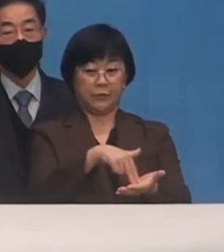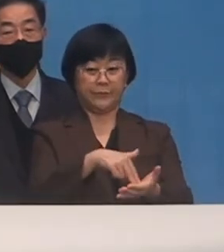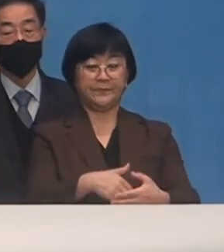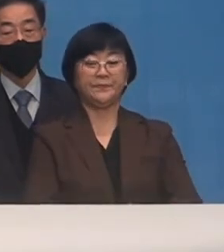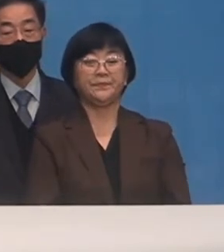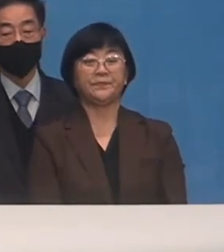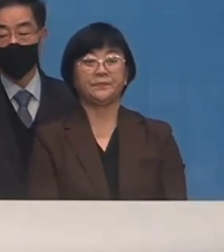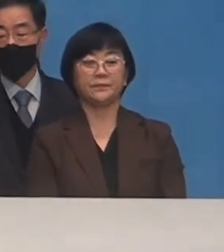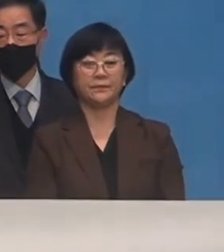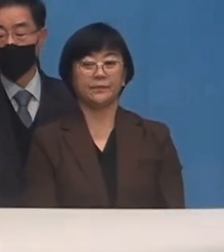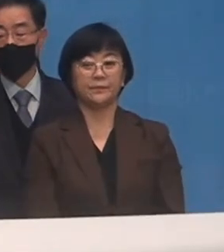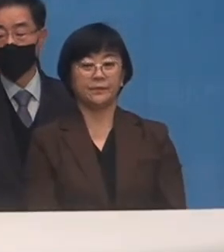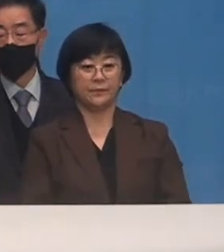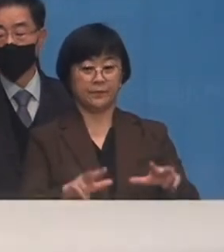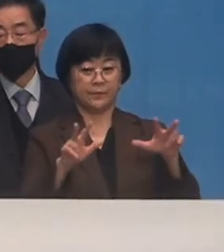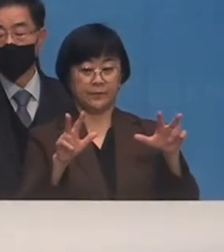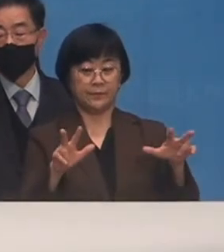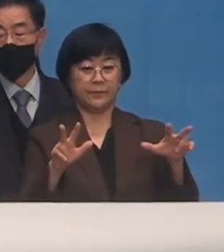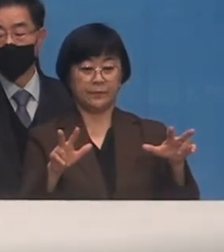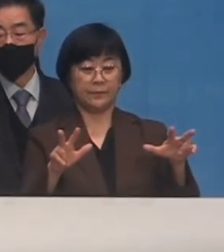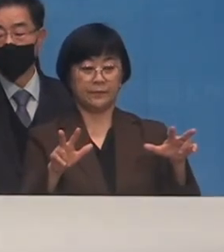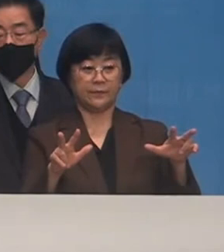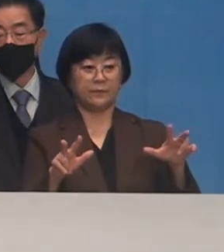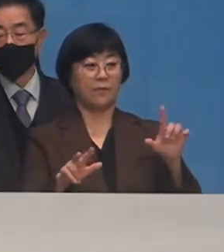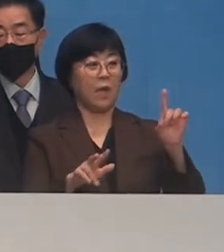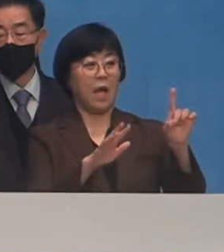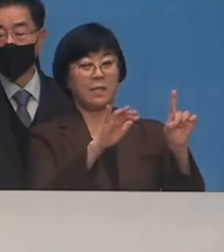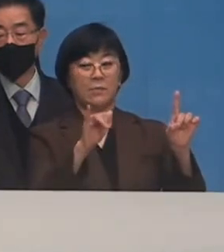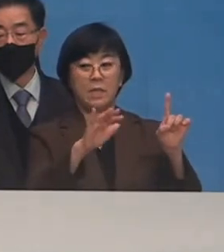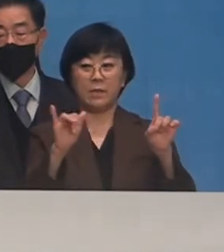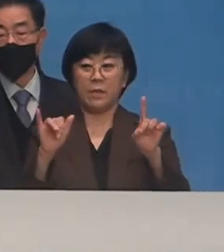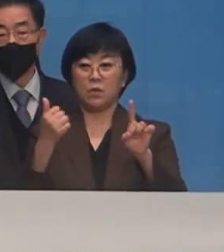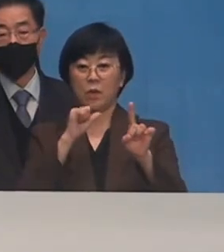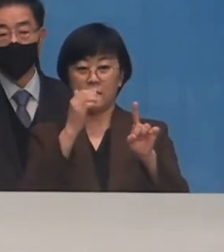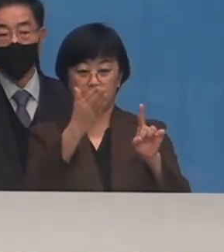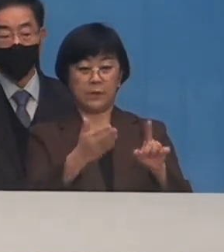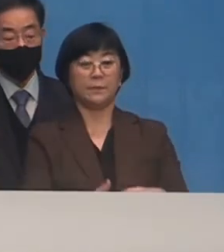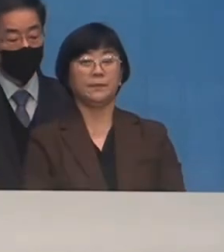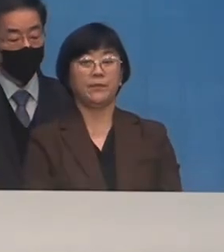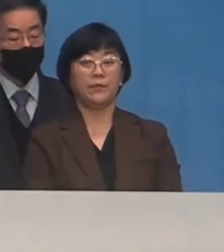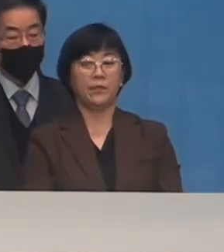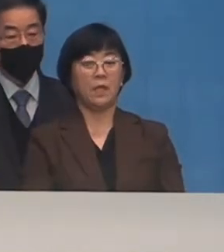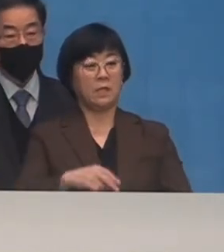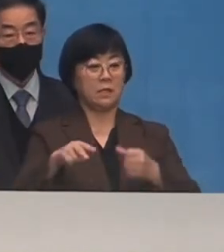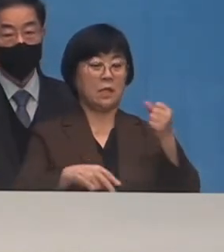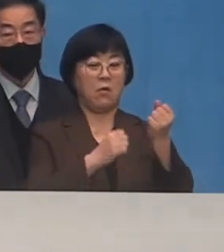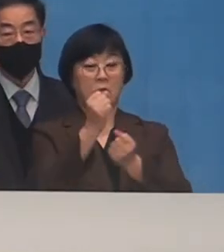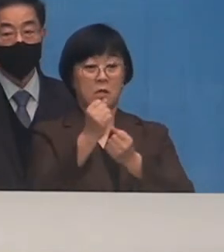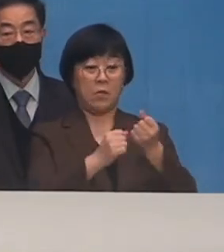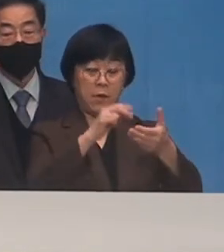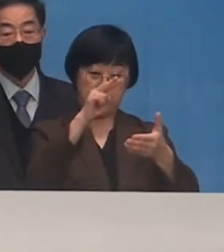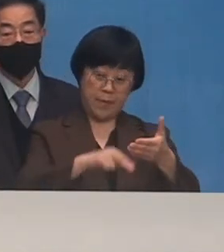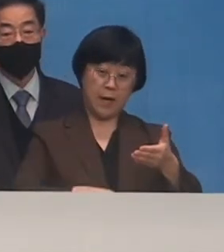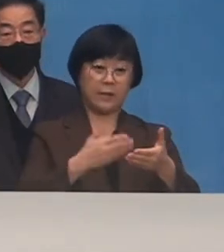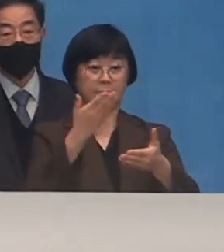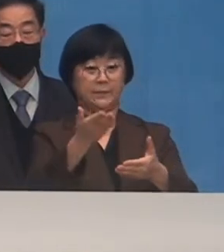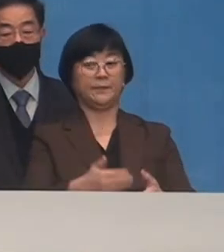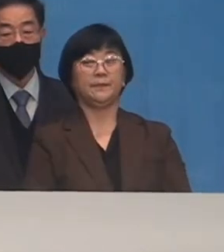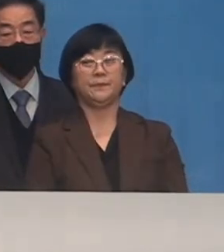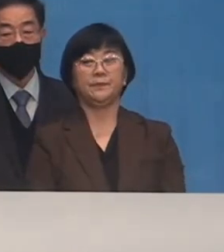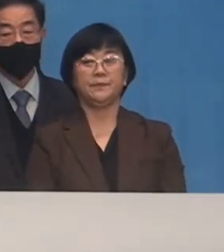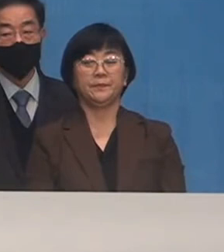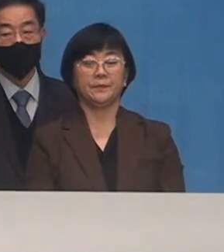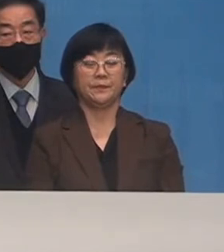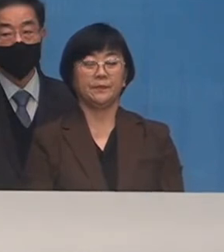것입니다. 지금 참석자 한 분 한 분 제가 소개를 드리고요. 기자회견문 낭독할 수 있도록